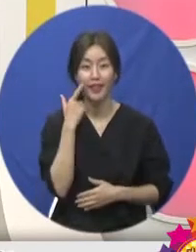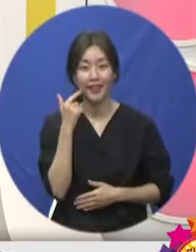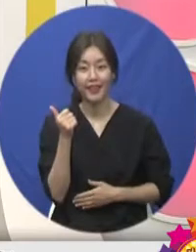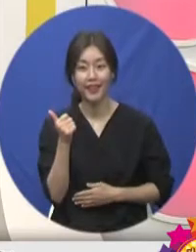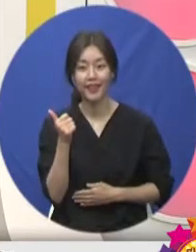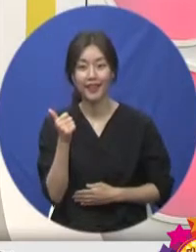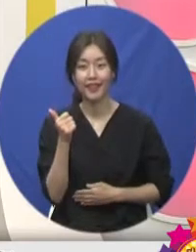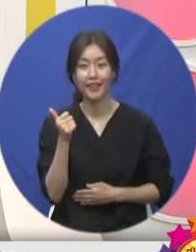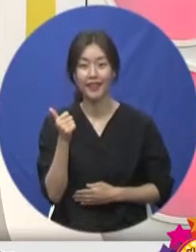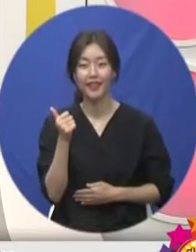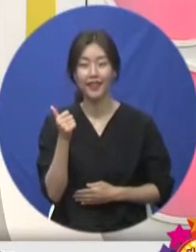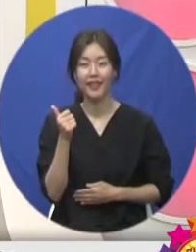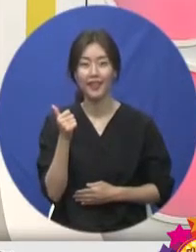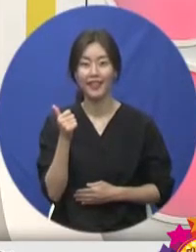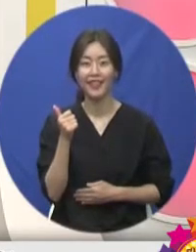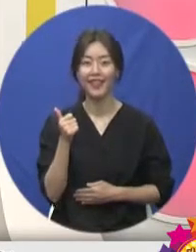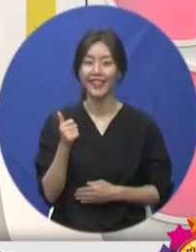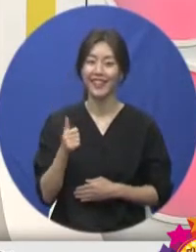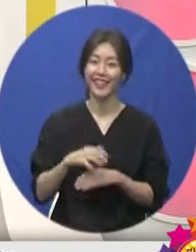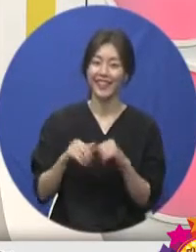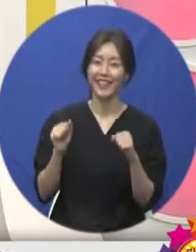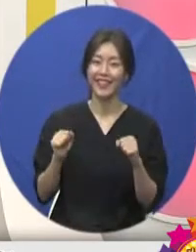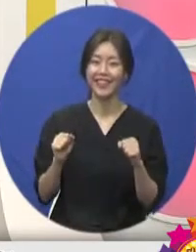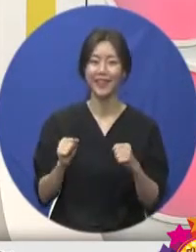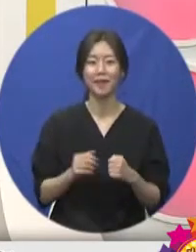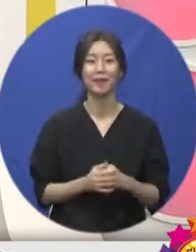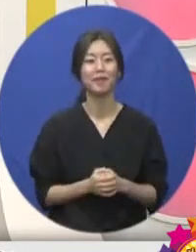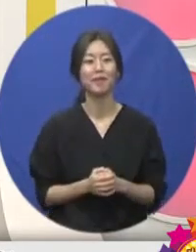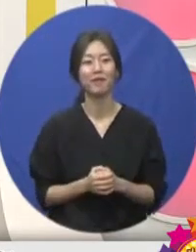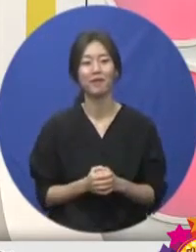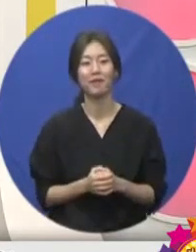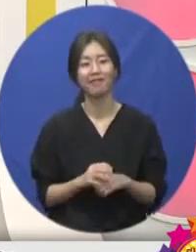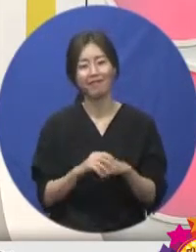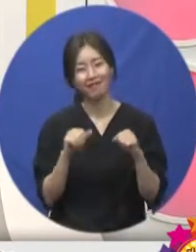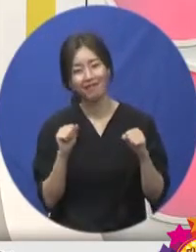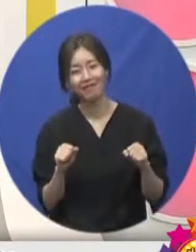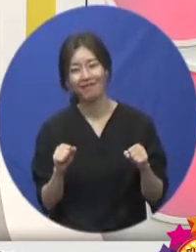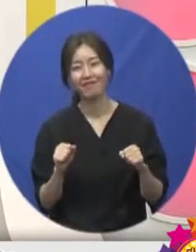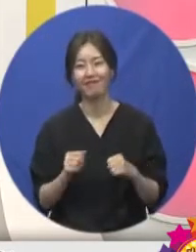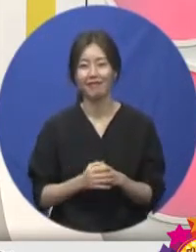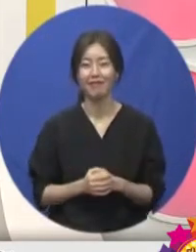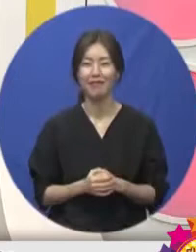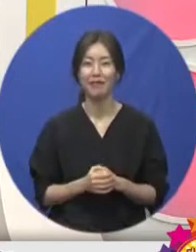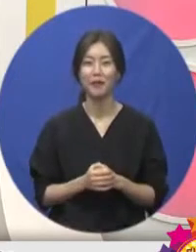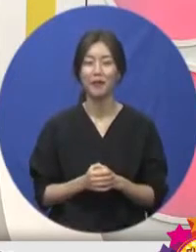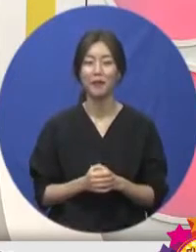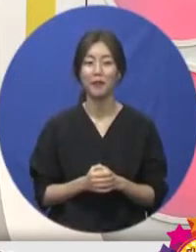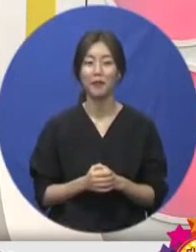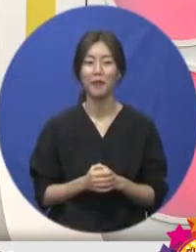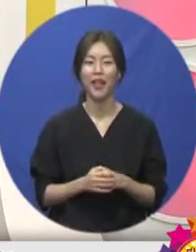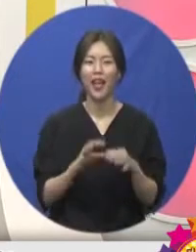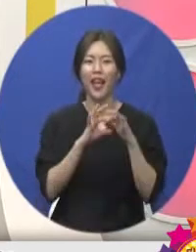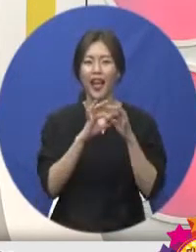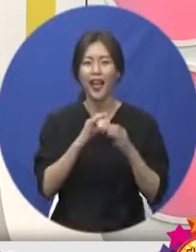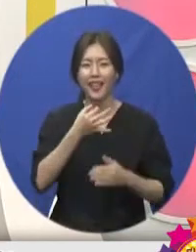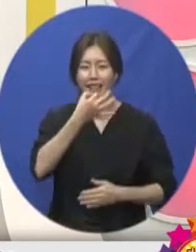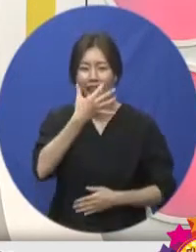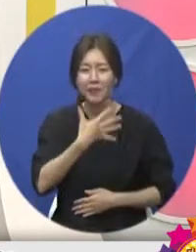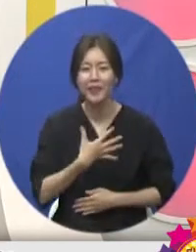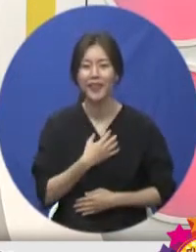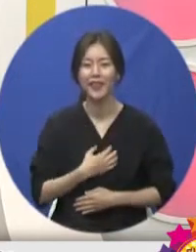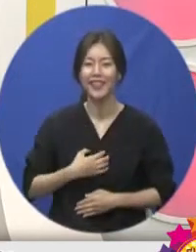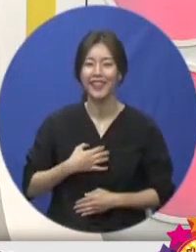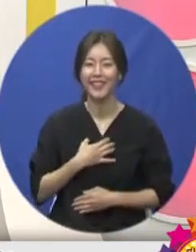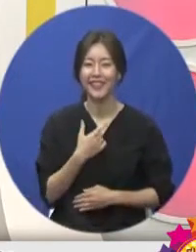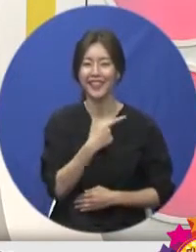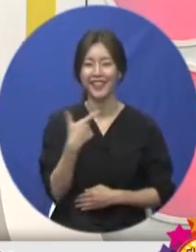아버님. 여보세요? 예, 네, 예, 예, 예, 예. 예, 안녕하십니까? 예. 아, 요, 이렇게 예, 또 연결이 안 되는 줄 알고 깜짝